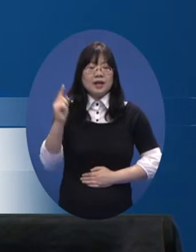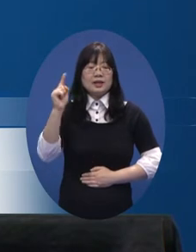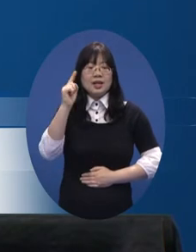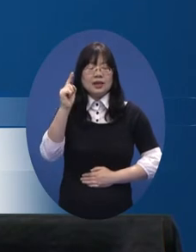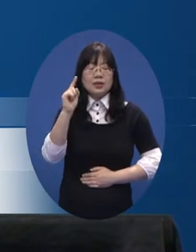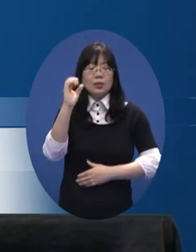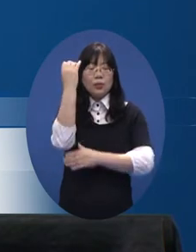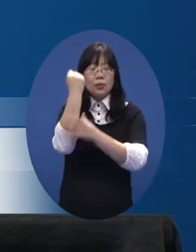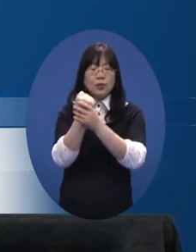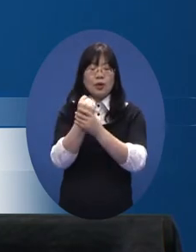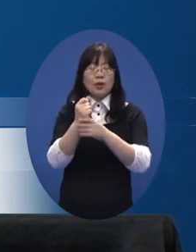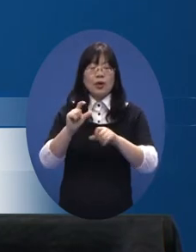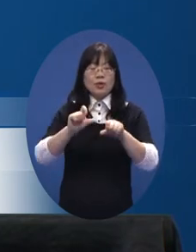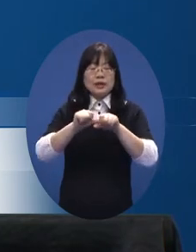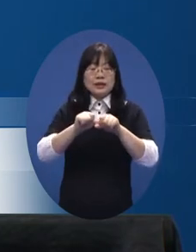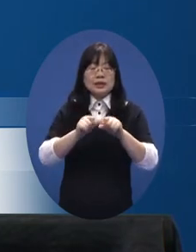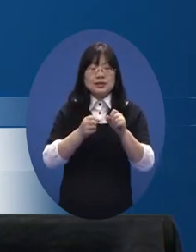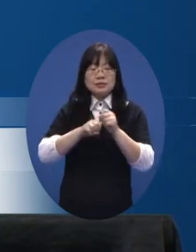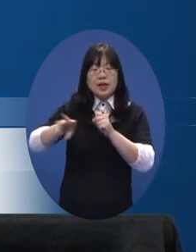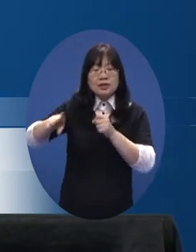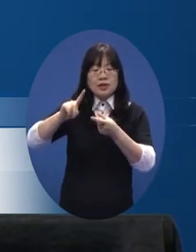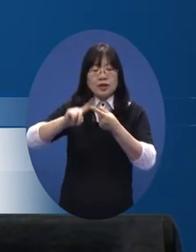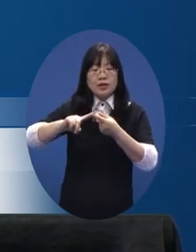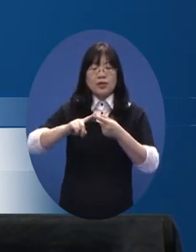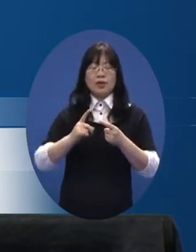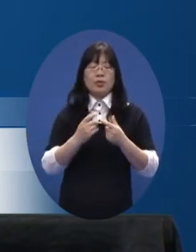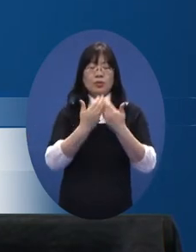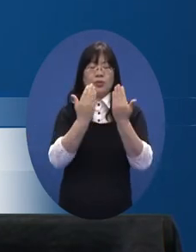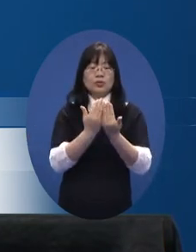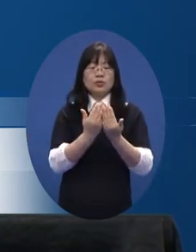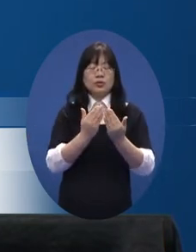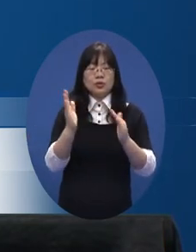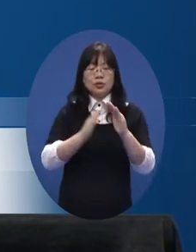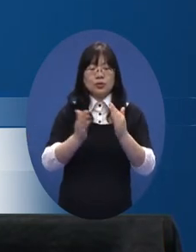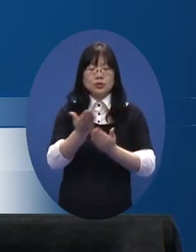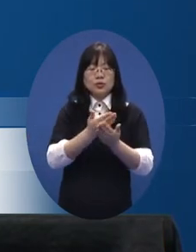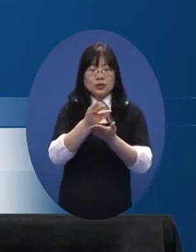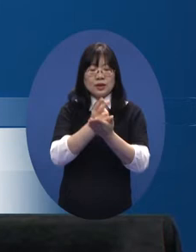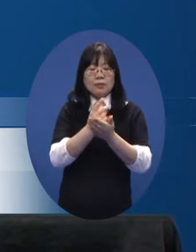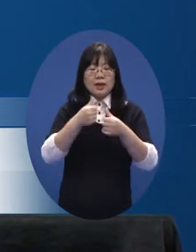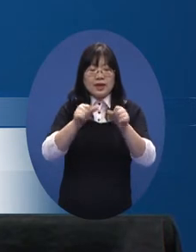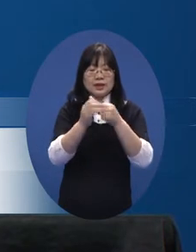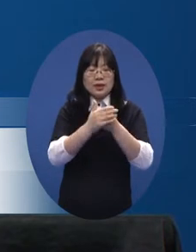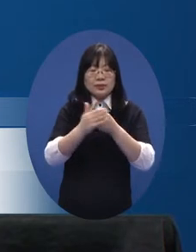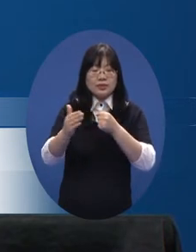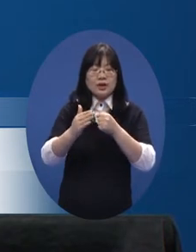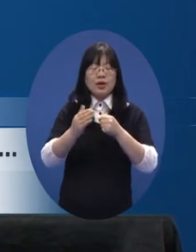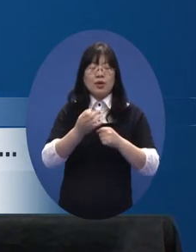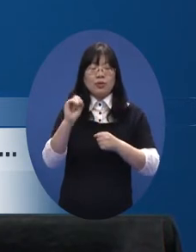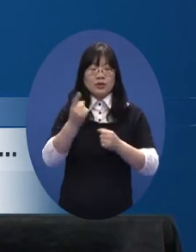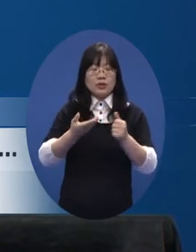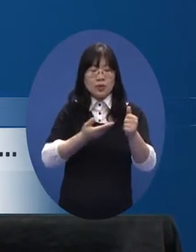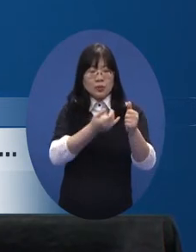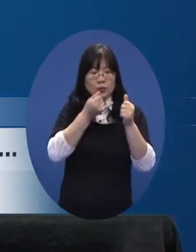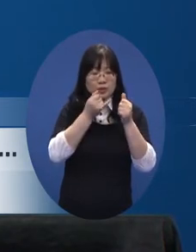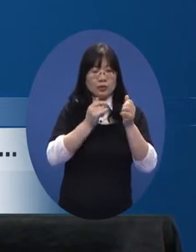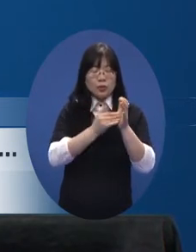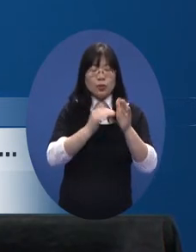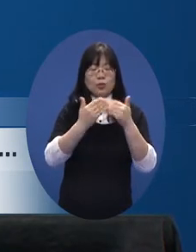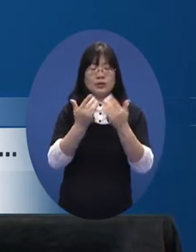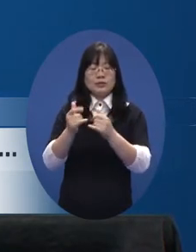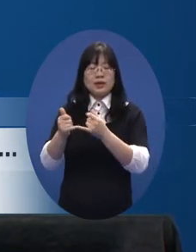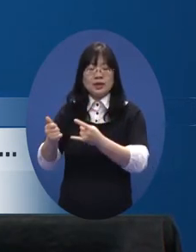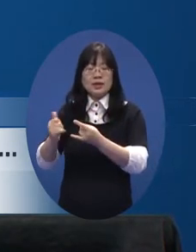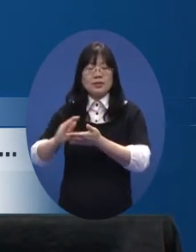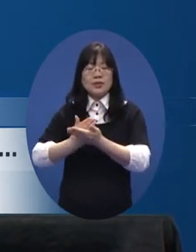대해서도 이게 모두의 공유제를 파괴하는 행위이기 때문에 원인 제공자에게 정당한 대가를 지급하게 하고 그것을 모든 시민들에게